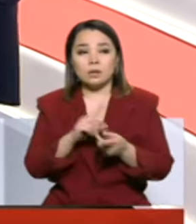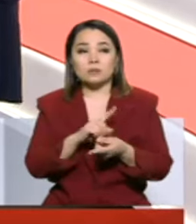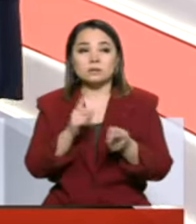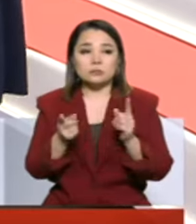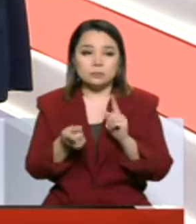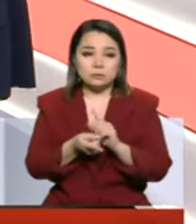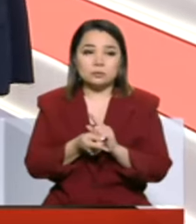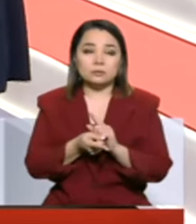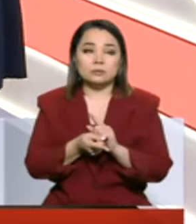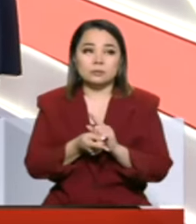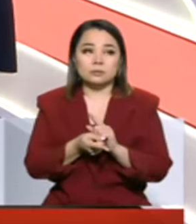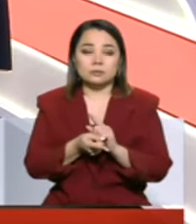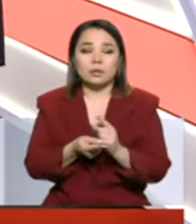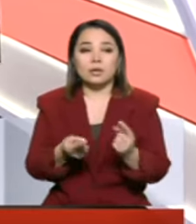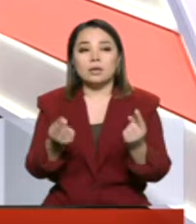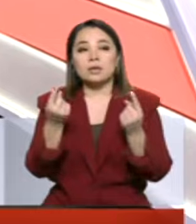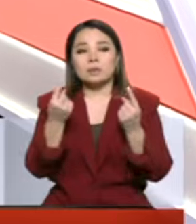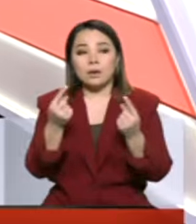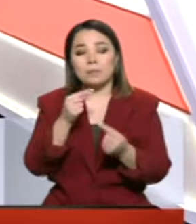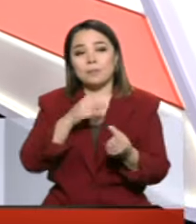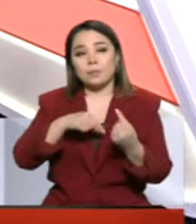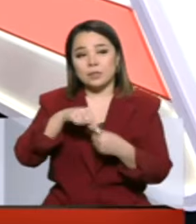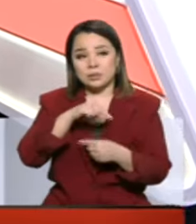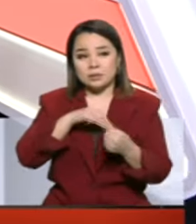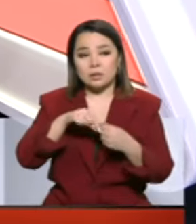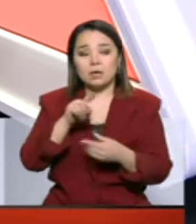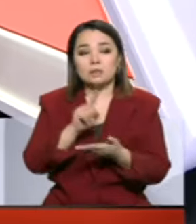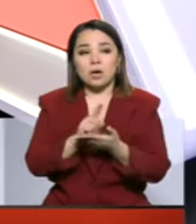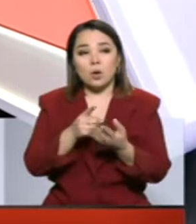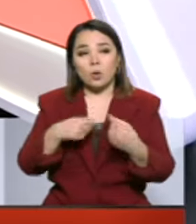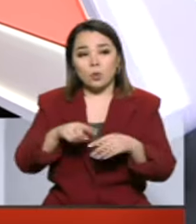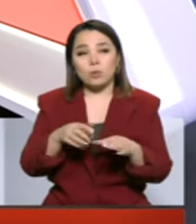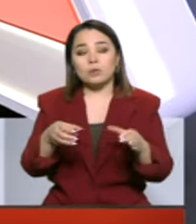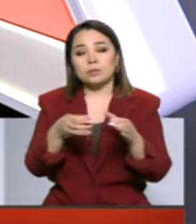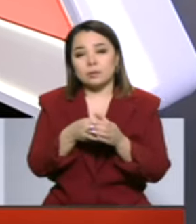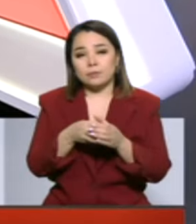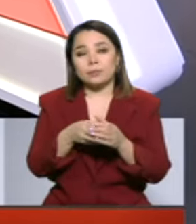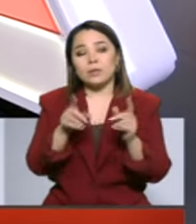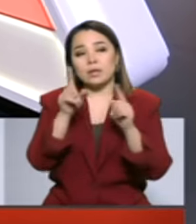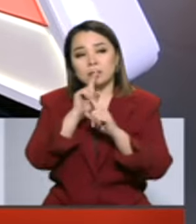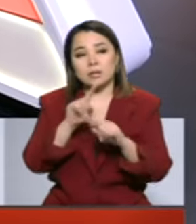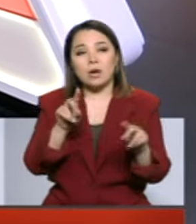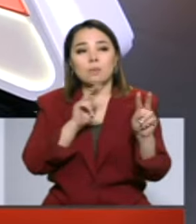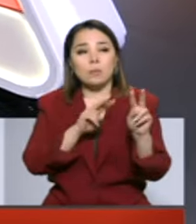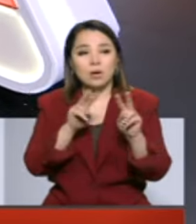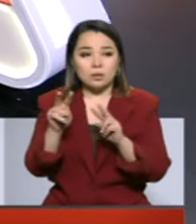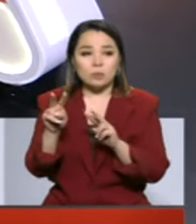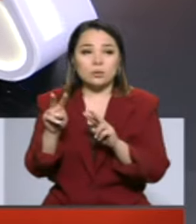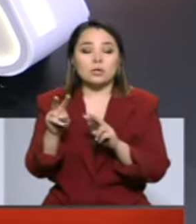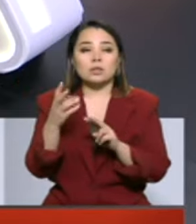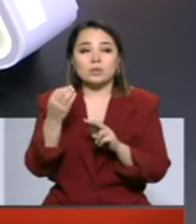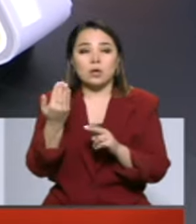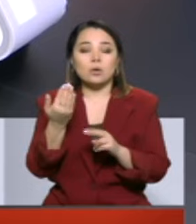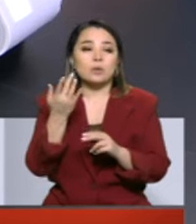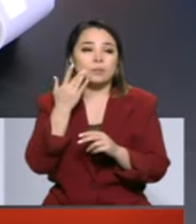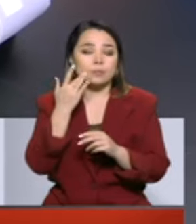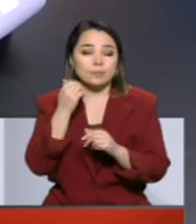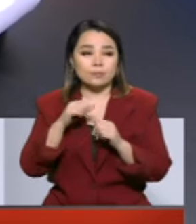Керісінше, ірі бизнес салық органдарында ерекше бақылауда және